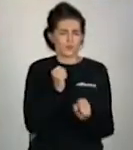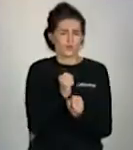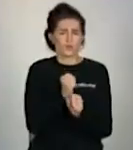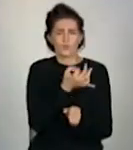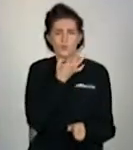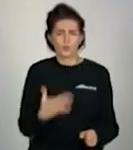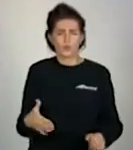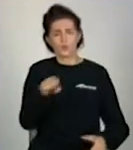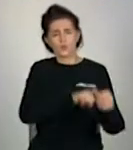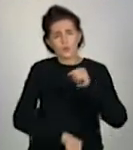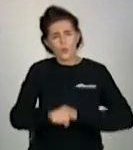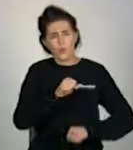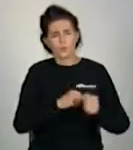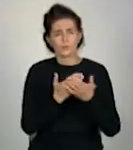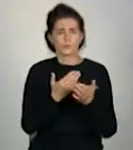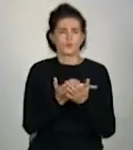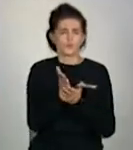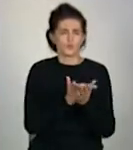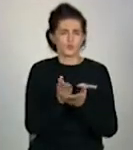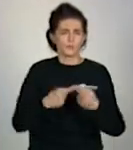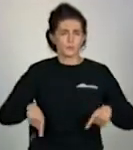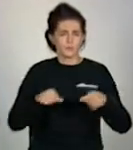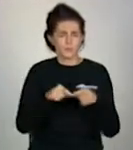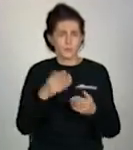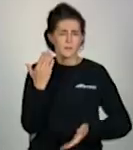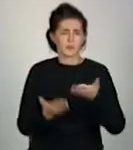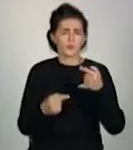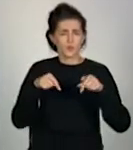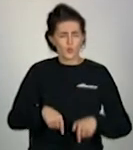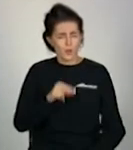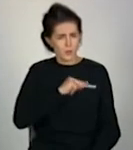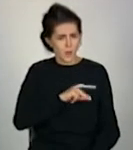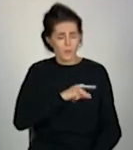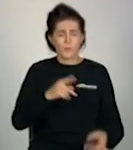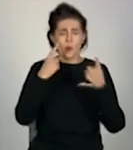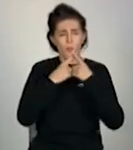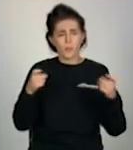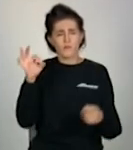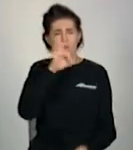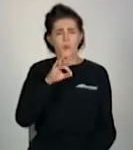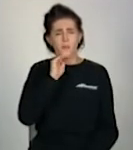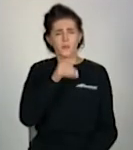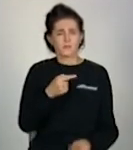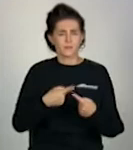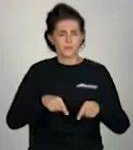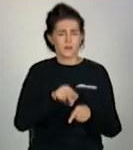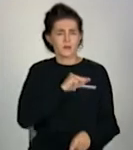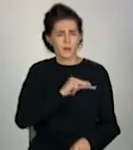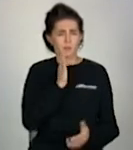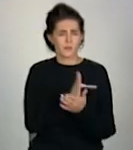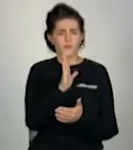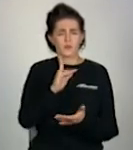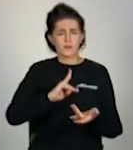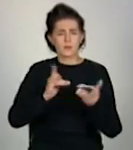будь-яка. Борщик служебних поміщень, і тут працюю. Оголошення про вакансії для пенсіонерів є в мережі.